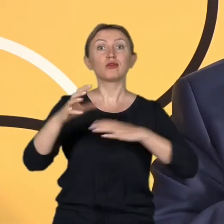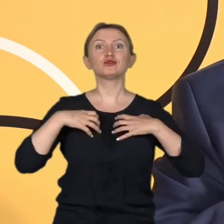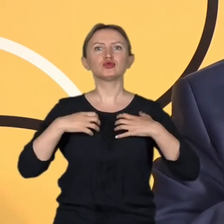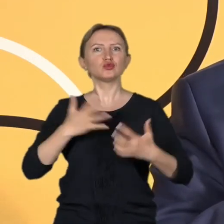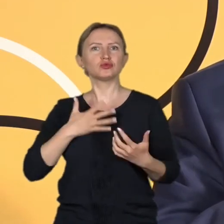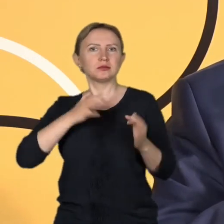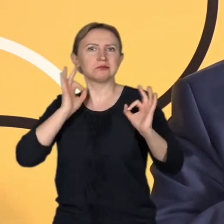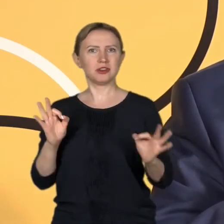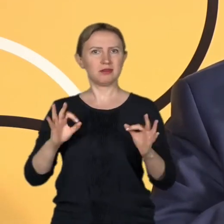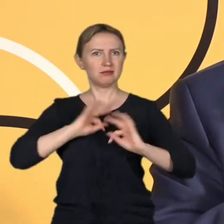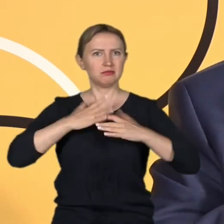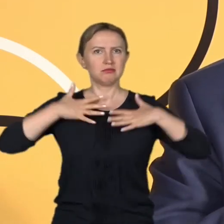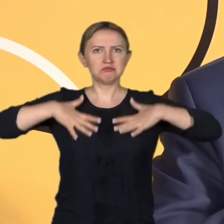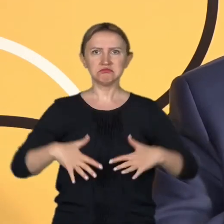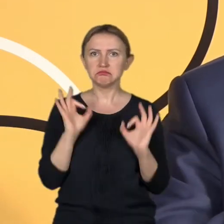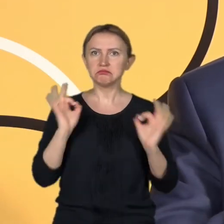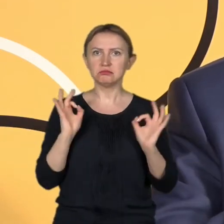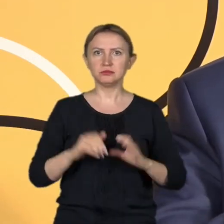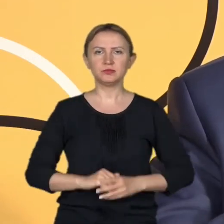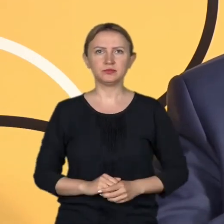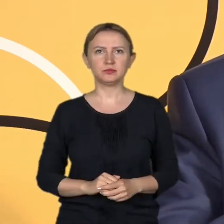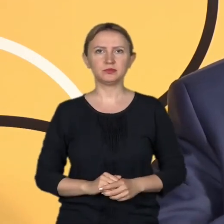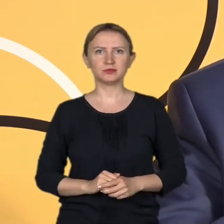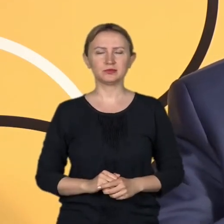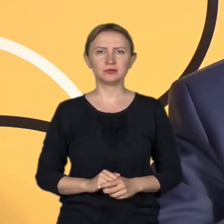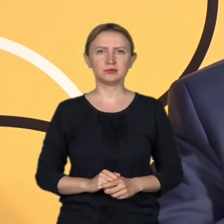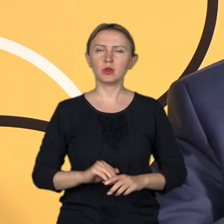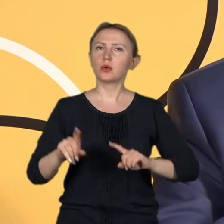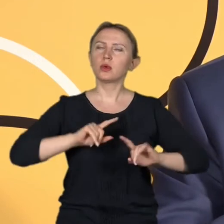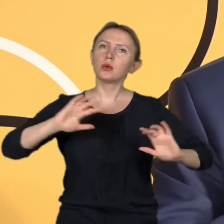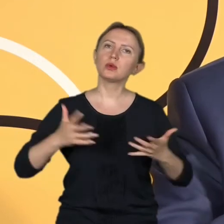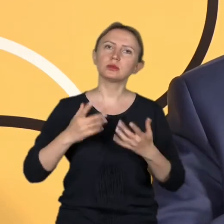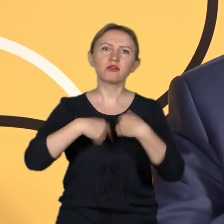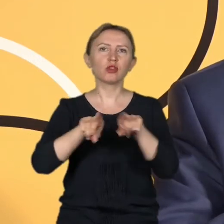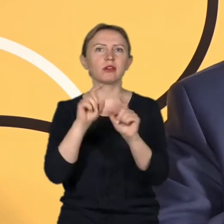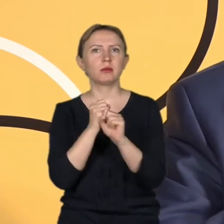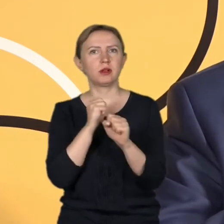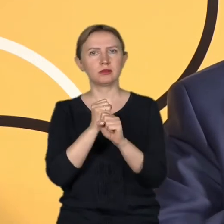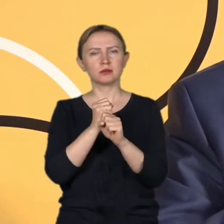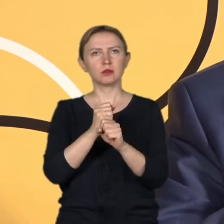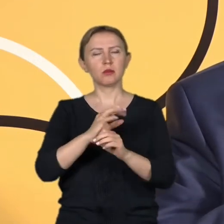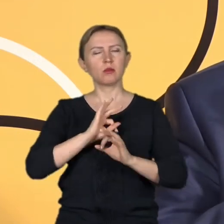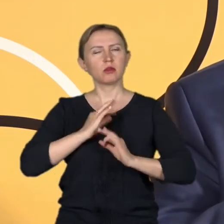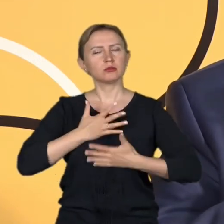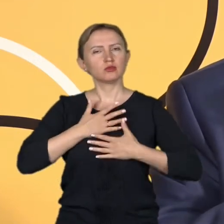się dobrze czuli w swojej skórze. Czyli żeby wykonywali pracę, która będzie ich